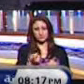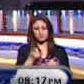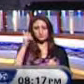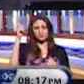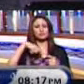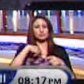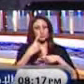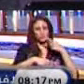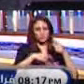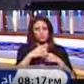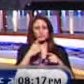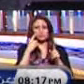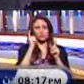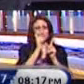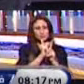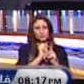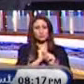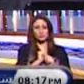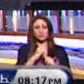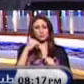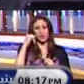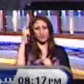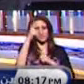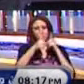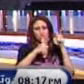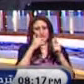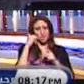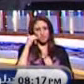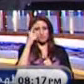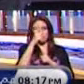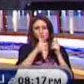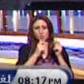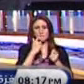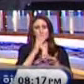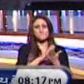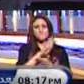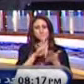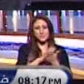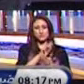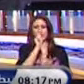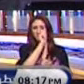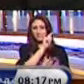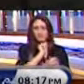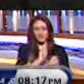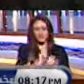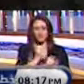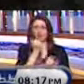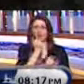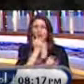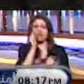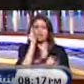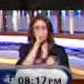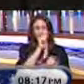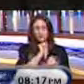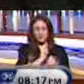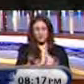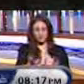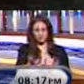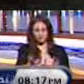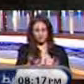ليبيا من خلال سفارتنا في طرابلس والعنصرية العامة في بنغازي. توجد بعض المشاكل توجد بعض التجاوزات الفردية في حق